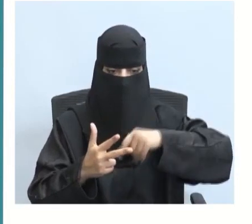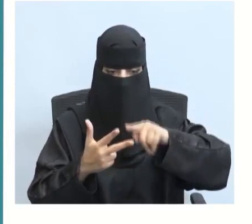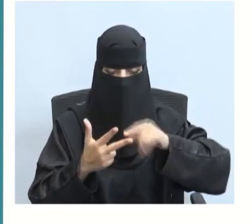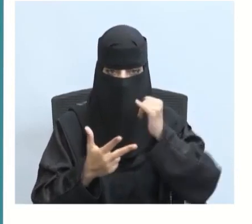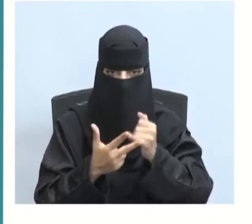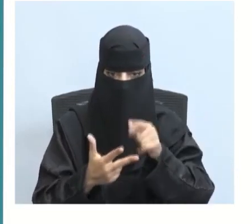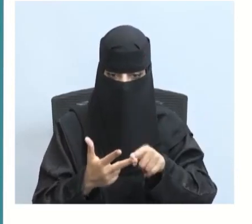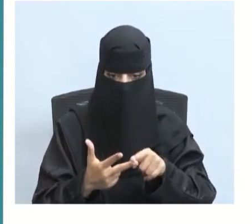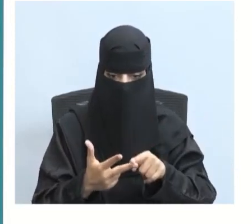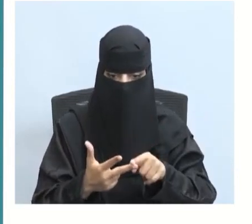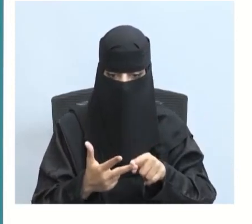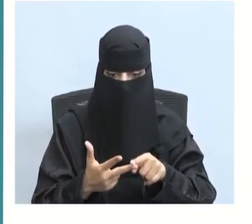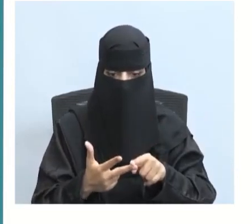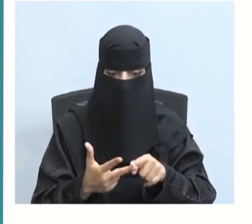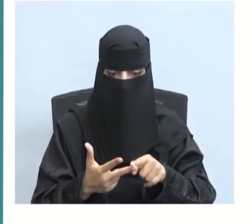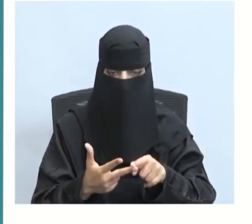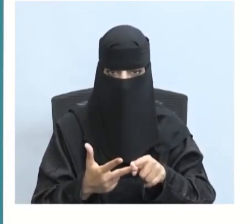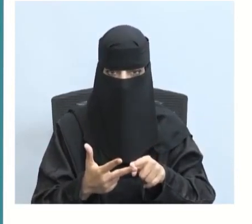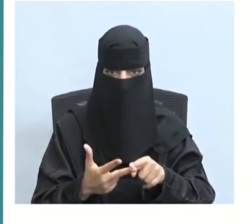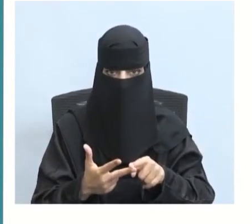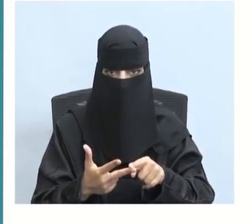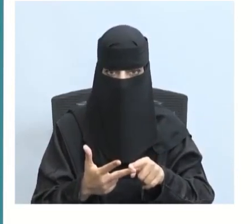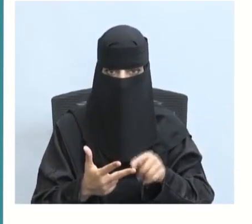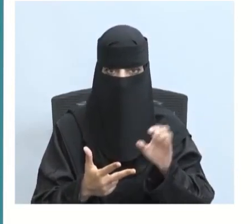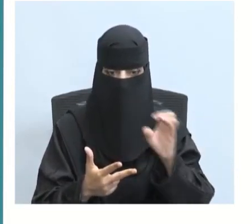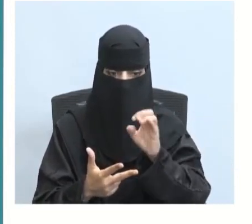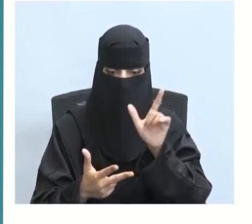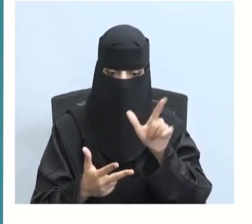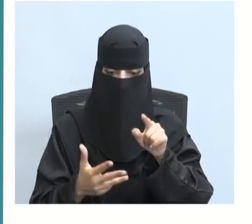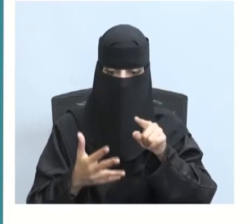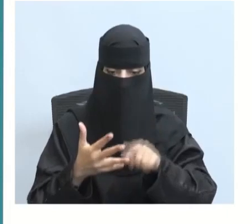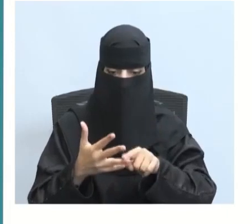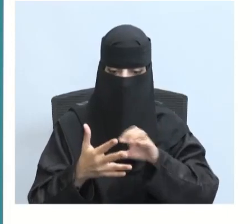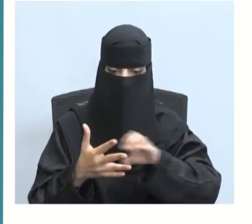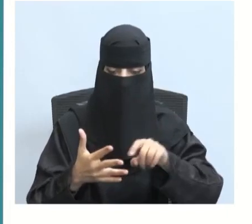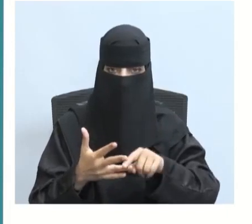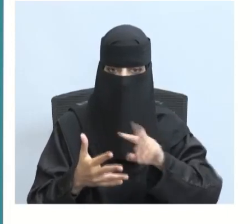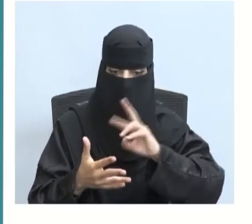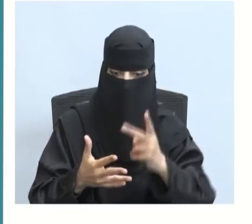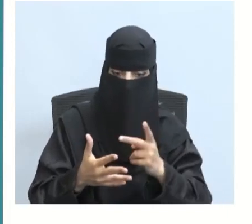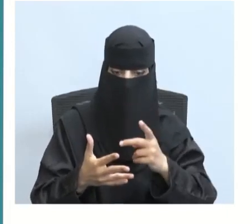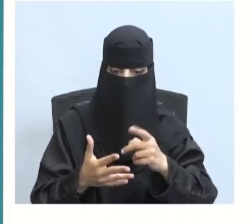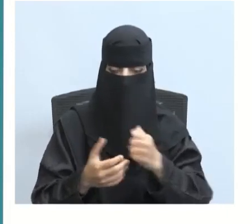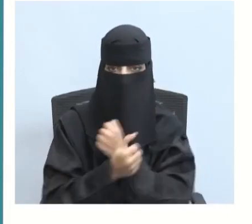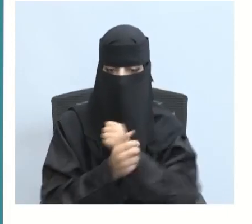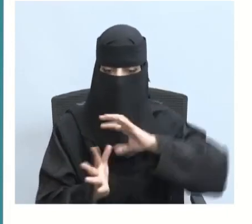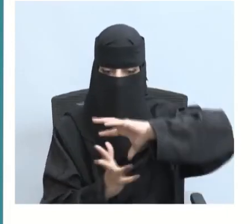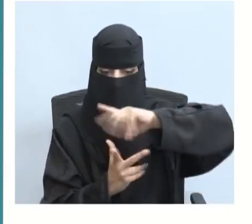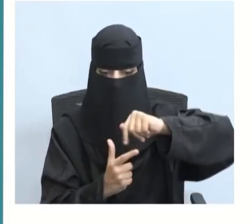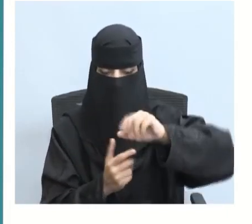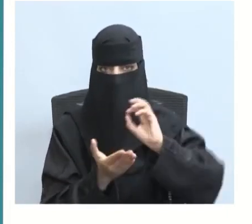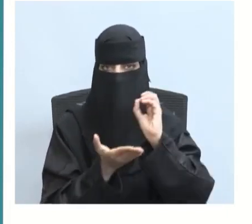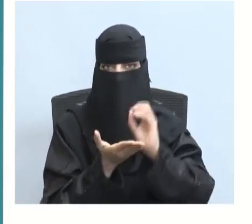تعتمد على حراره الجسم تتغير طاقه الكره من شكل الى اخر اثناء